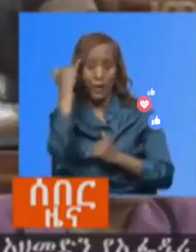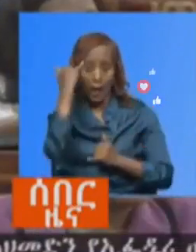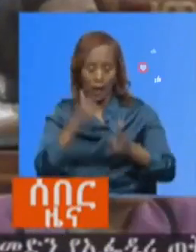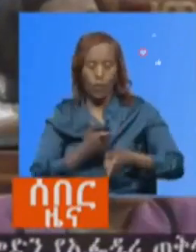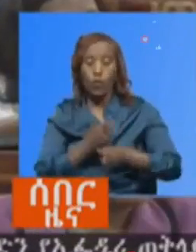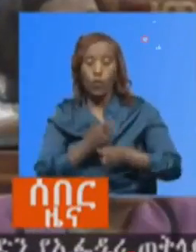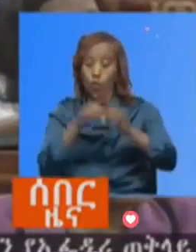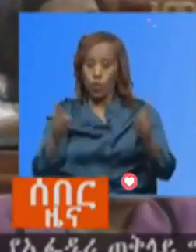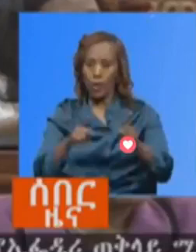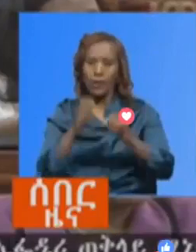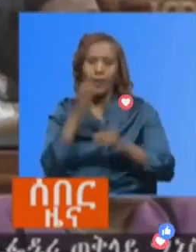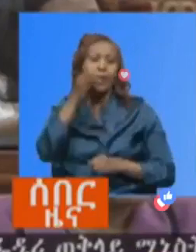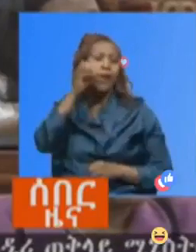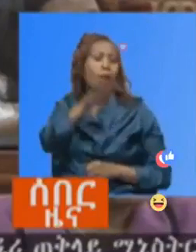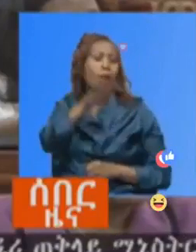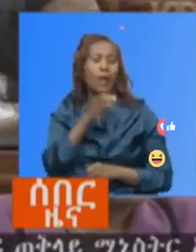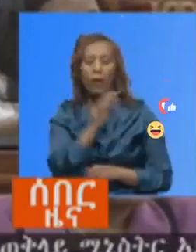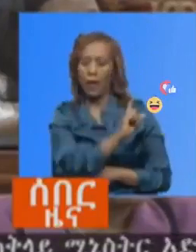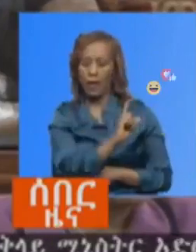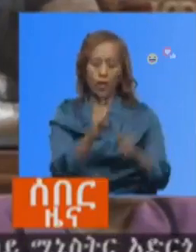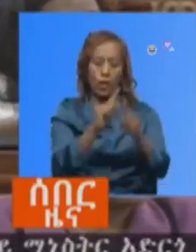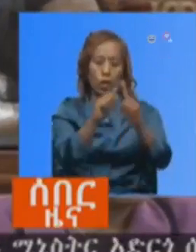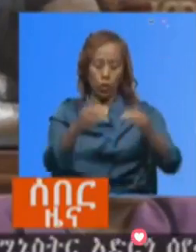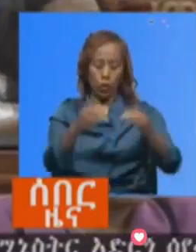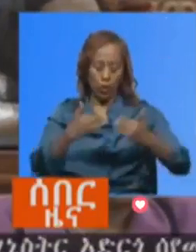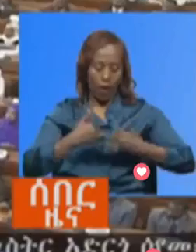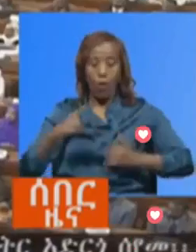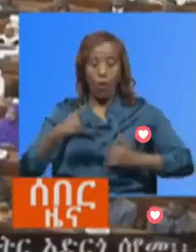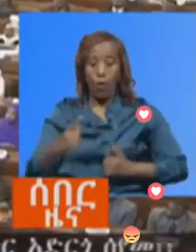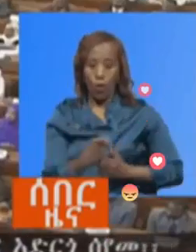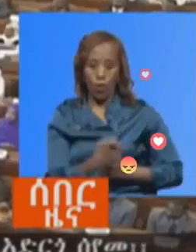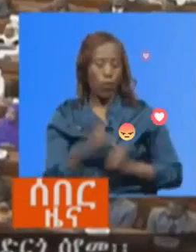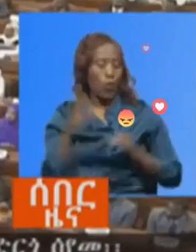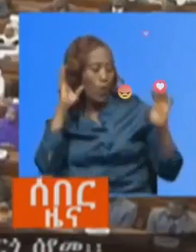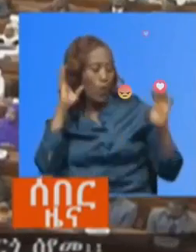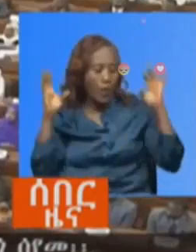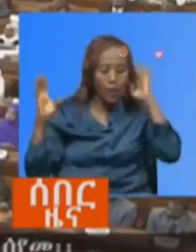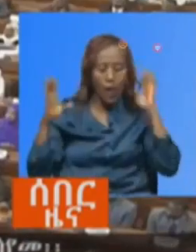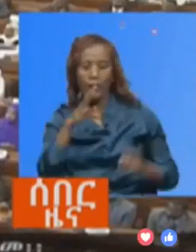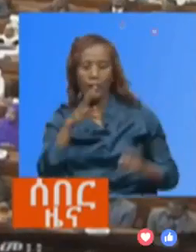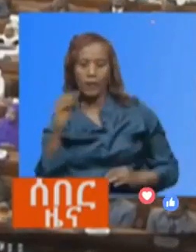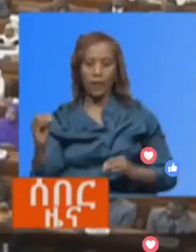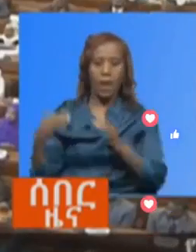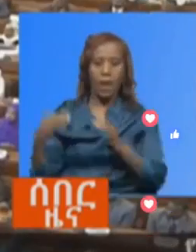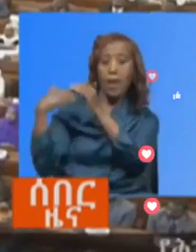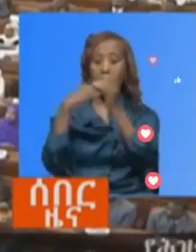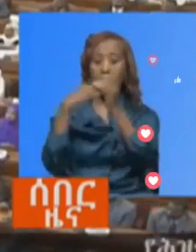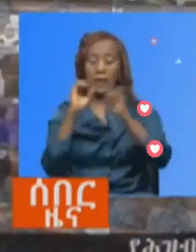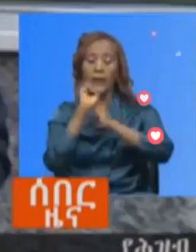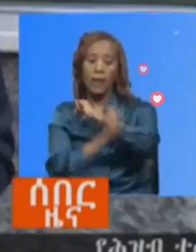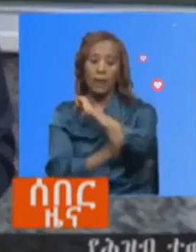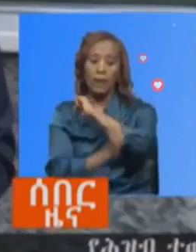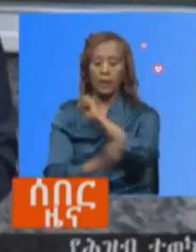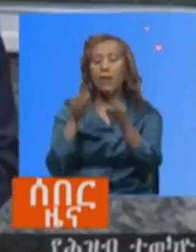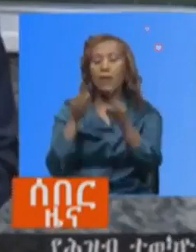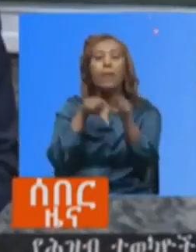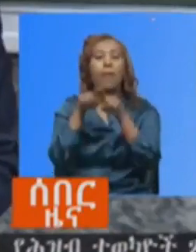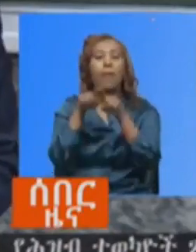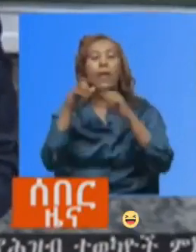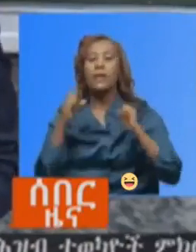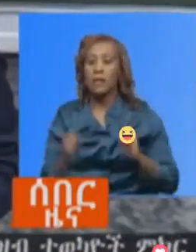ልዩነት እርግማን አይደለም። ልዩነት እንዳለ ሆኖ መደማመጥና በመርህ ላይ ተመስርተን መግባባት